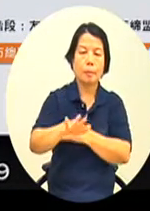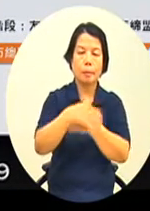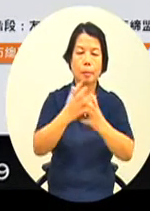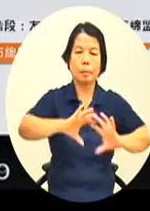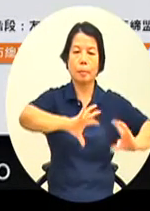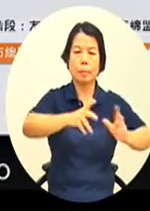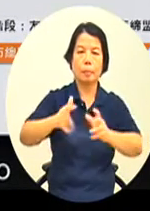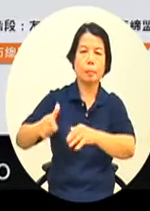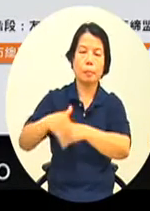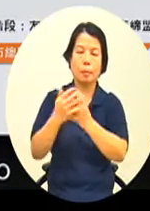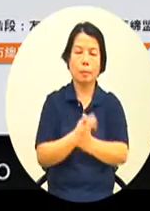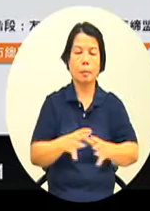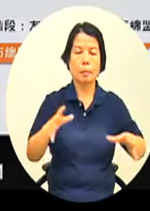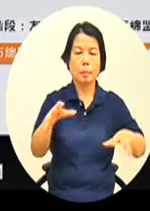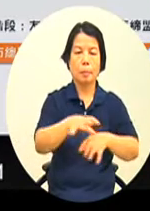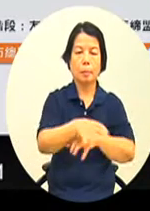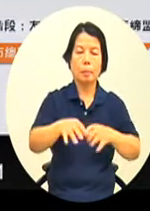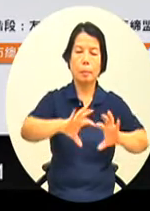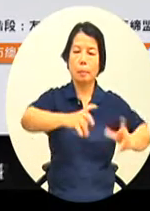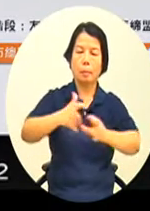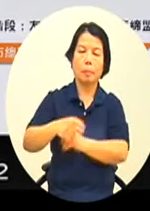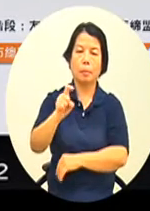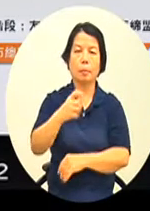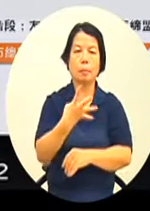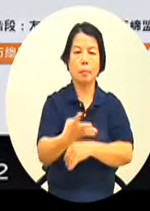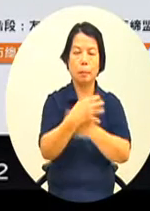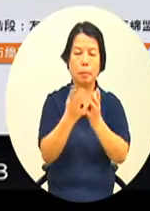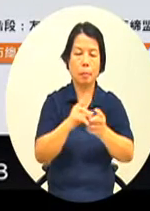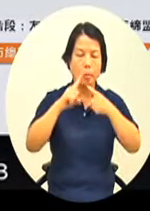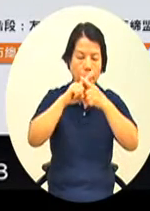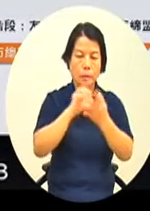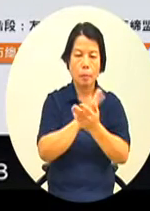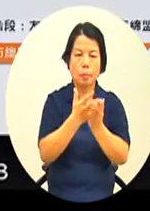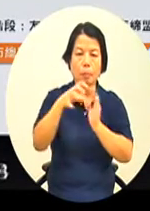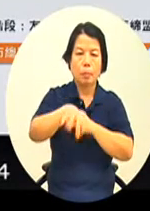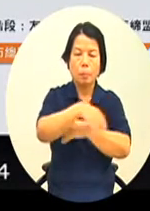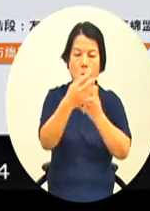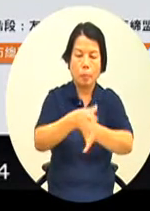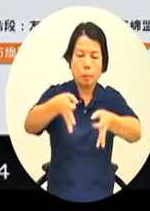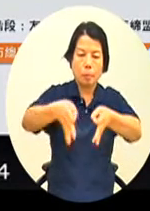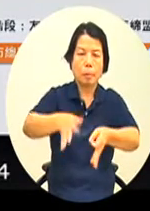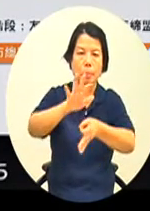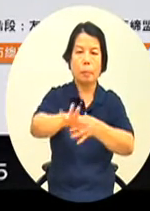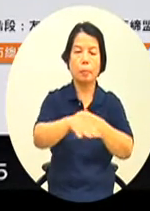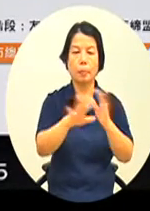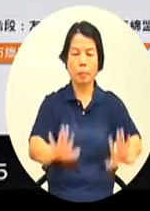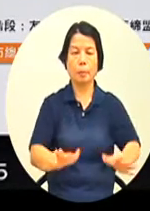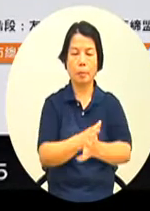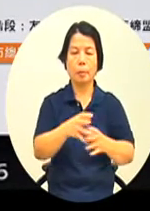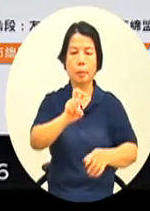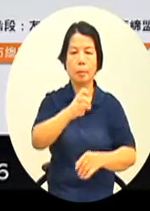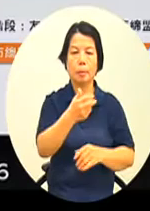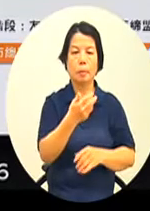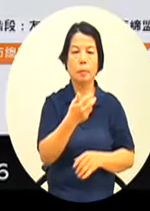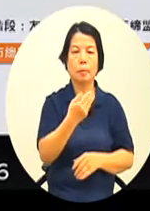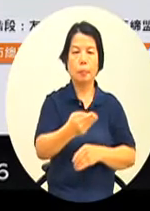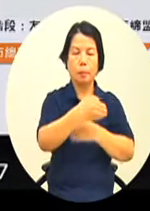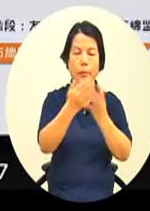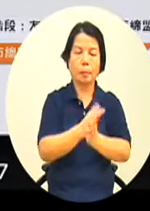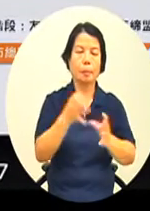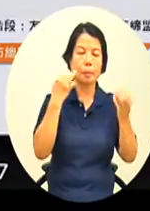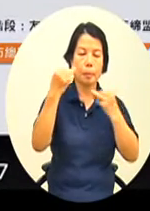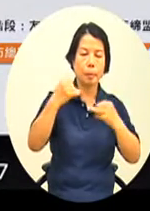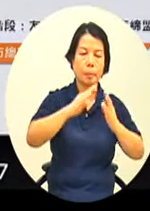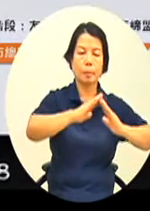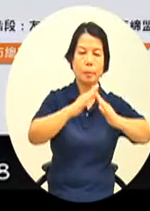共有14个是由秘书处所主责这个 MOU 的签署，那我们目前已经有29个这个姐妹市跟友好城市